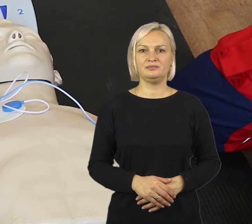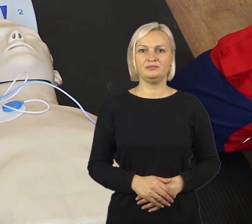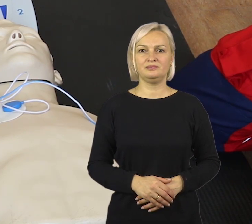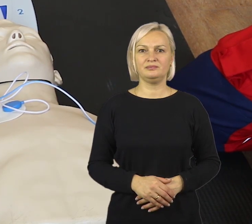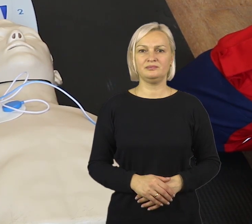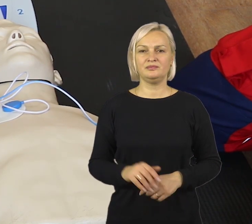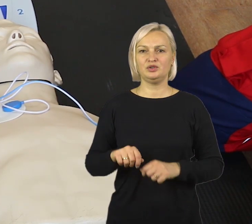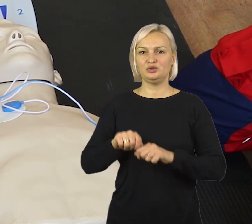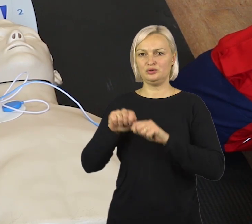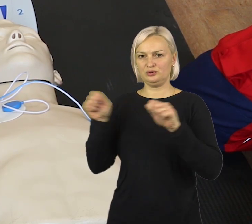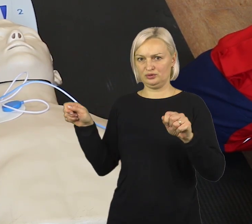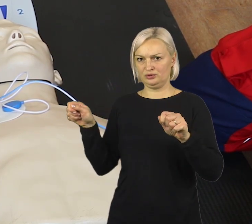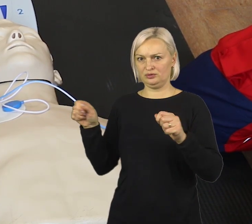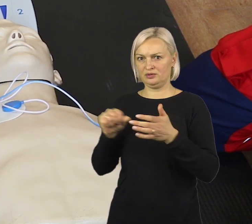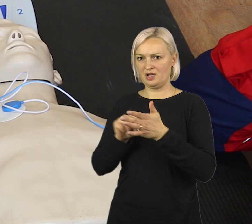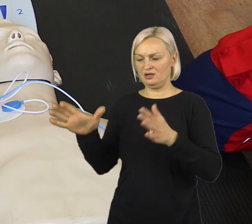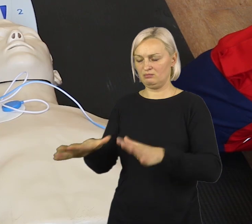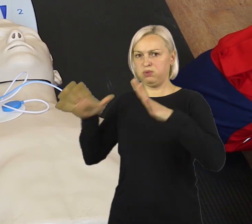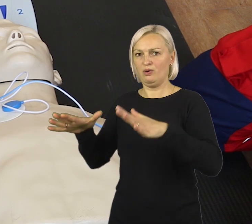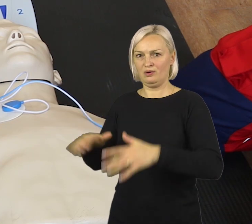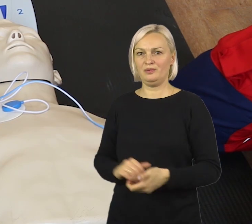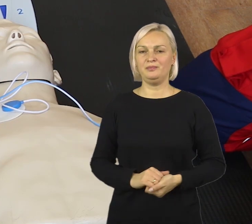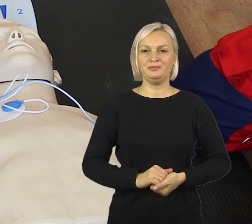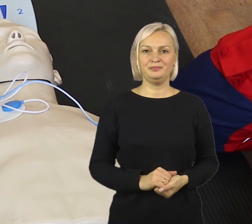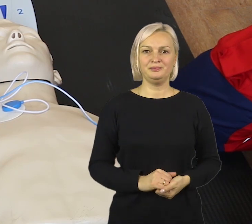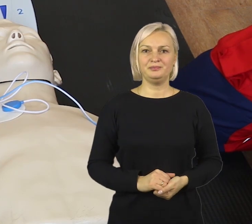Patartinas defibriliavimo smūgis.